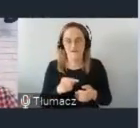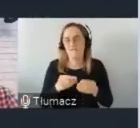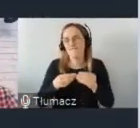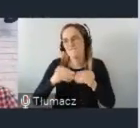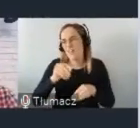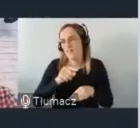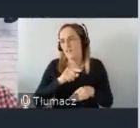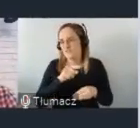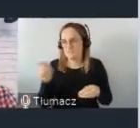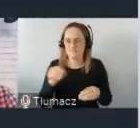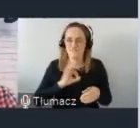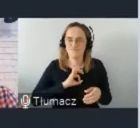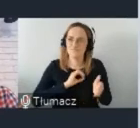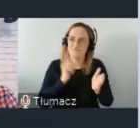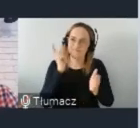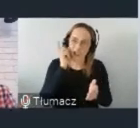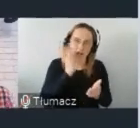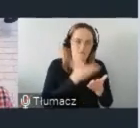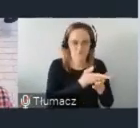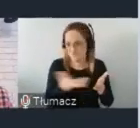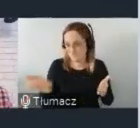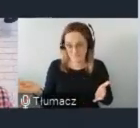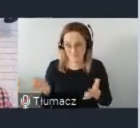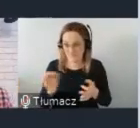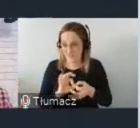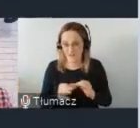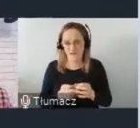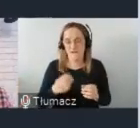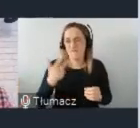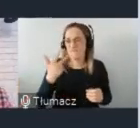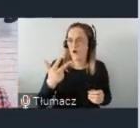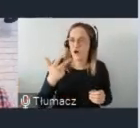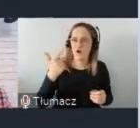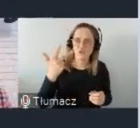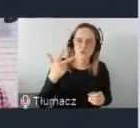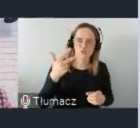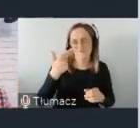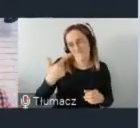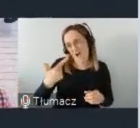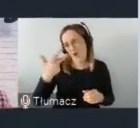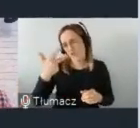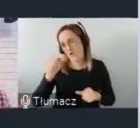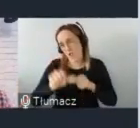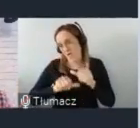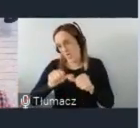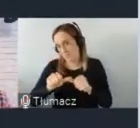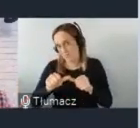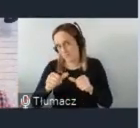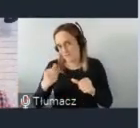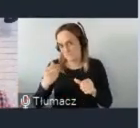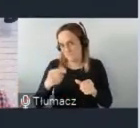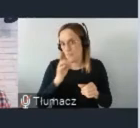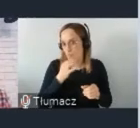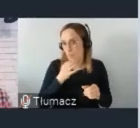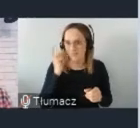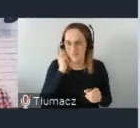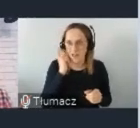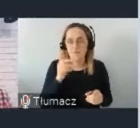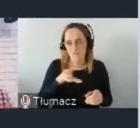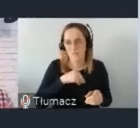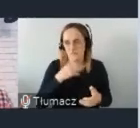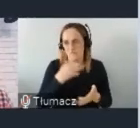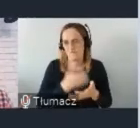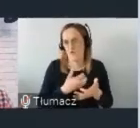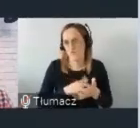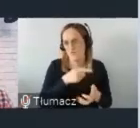naszych smartfonów, tych takich, myślę, że 2-3-letnich, już obsłuży nam wirtualną rzeczywistość.